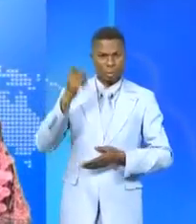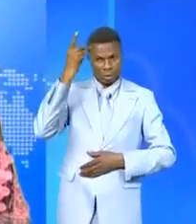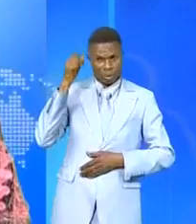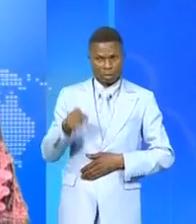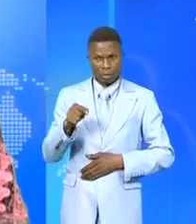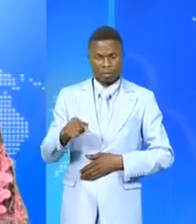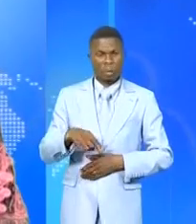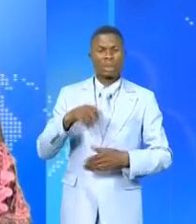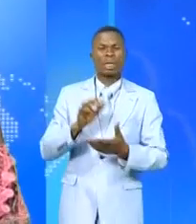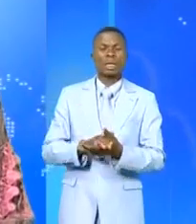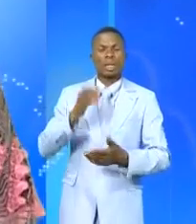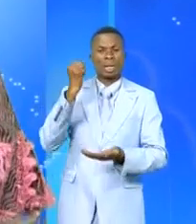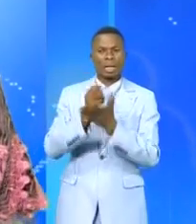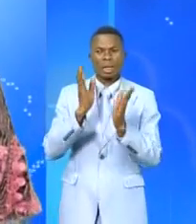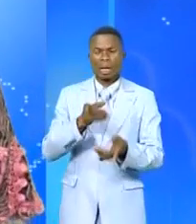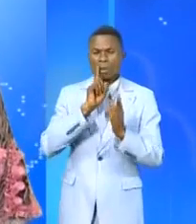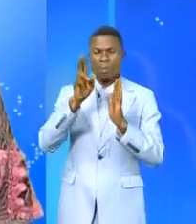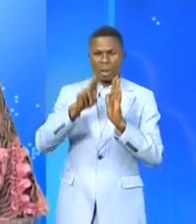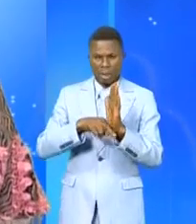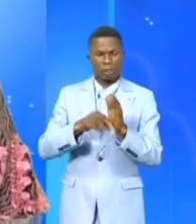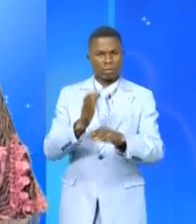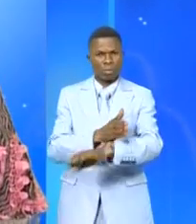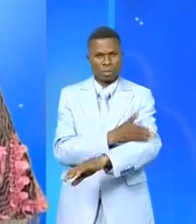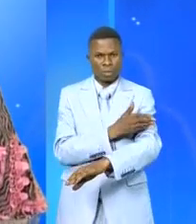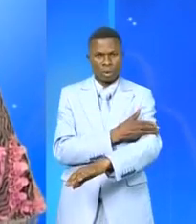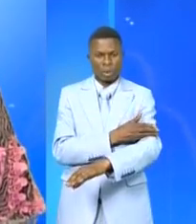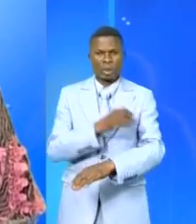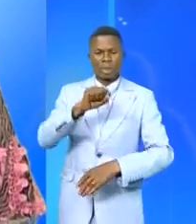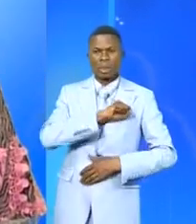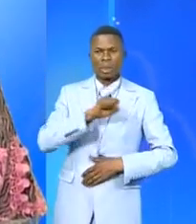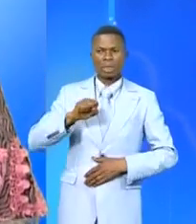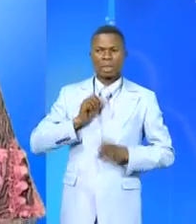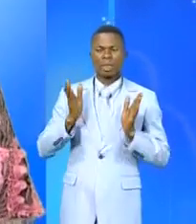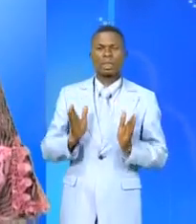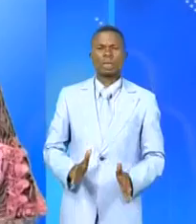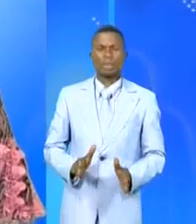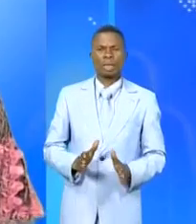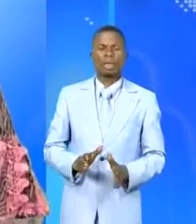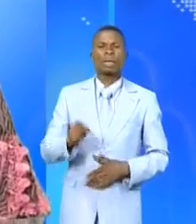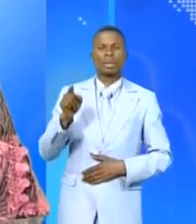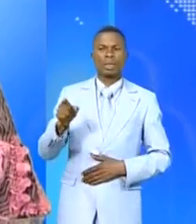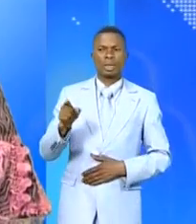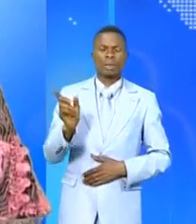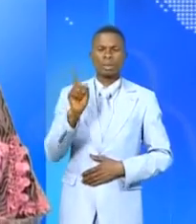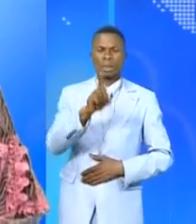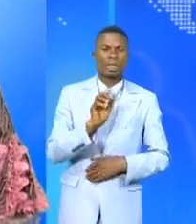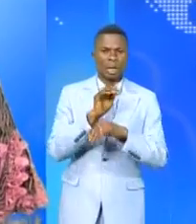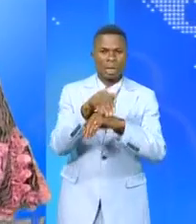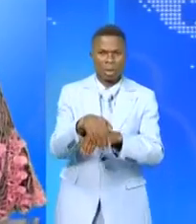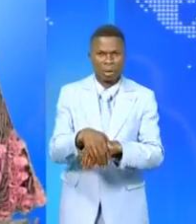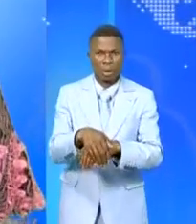la diplomatie parlementaire désormais en marge. Le sénateur Georges-Éric Makangu est allé participer